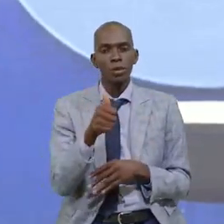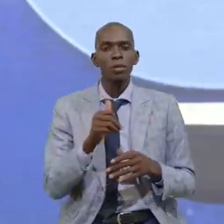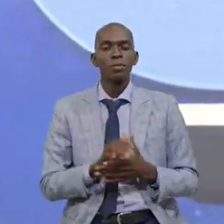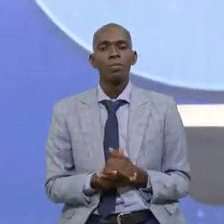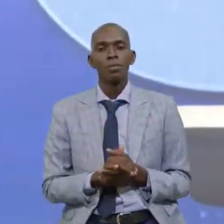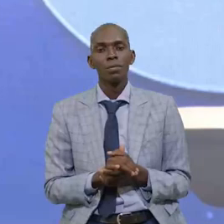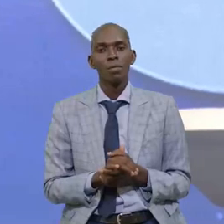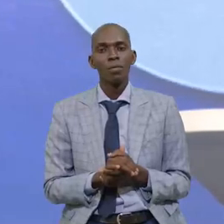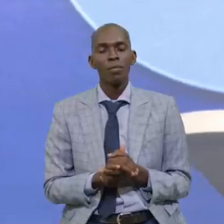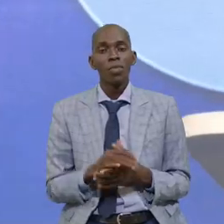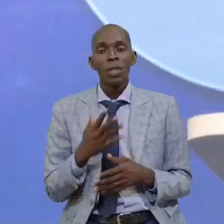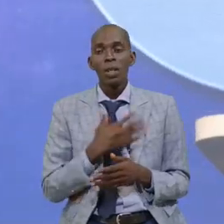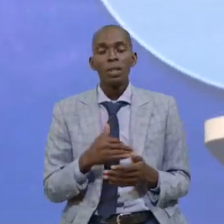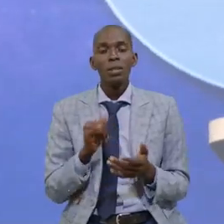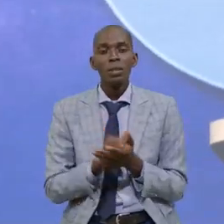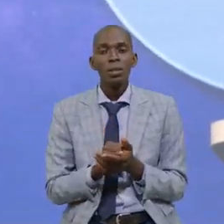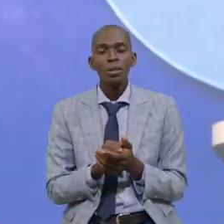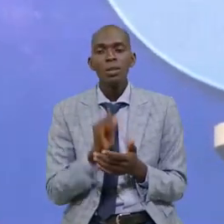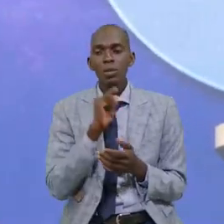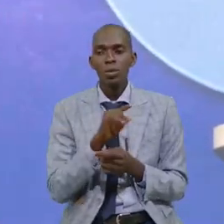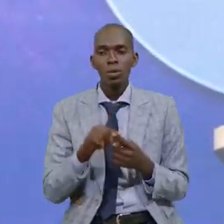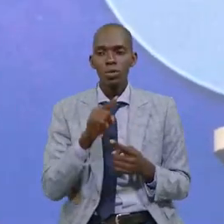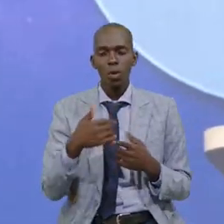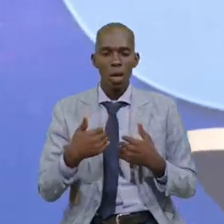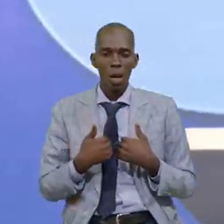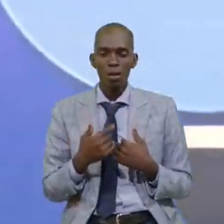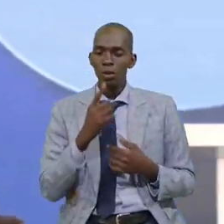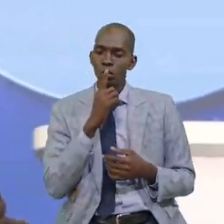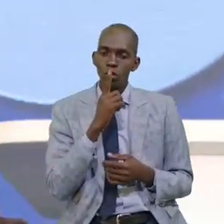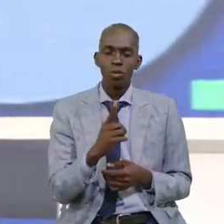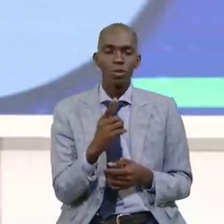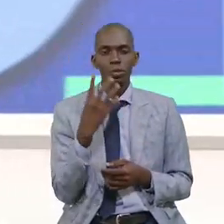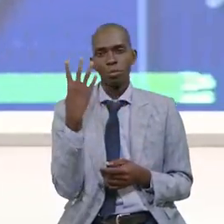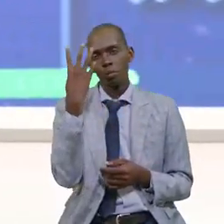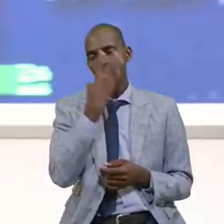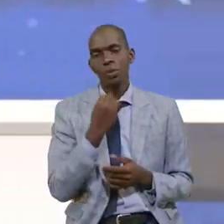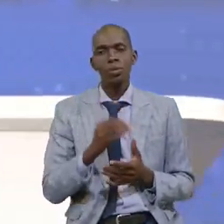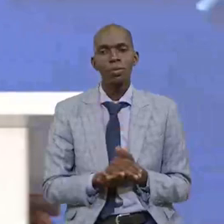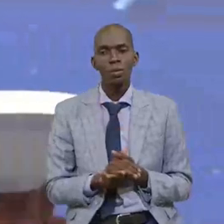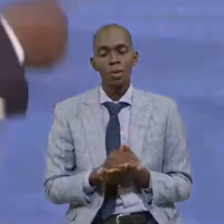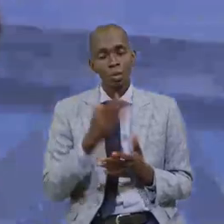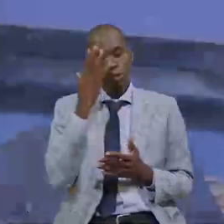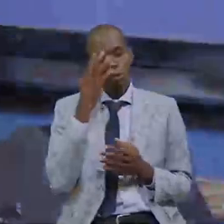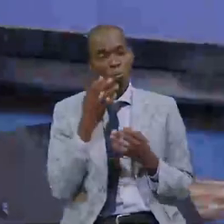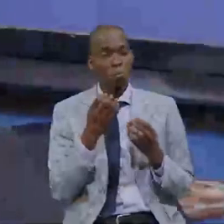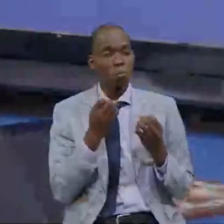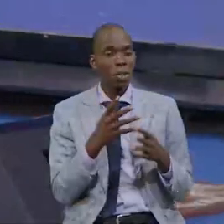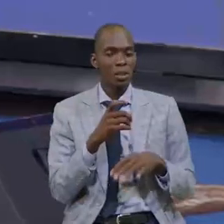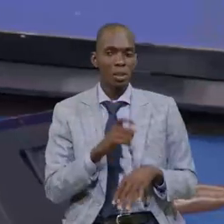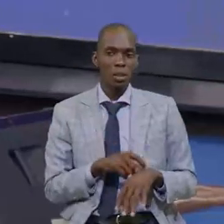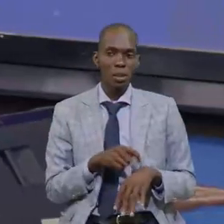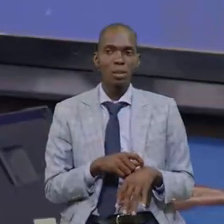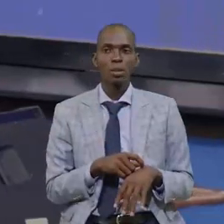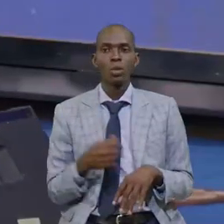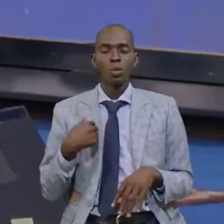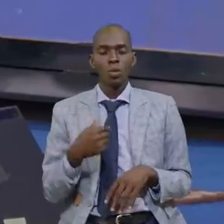apprends au-delà de toi-même. Et lorsque tu as la vraie beauté. Vous comprenez? À